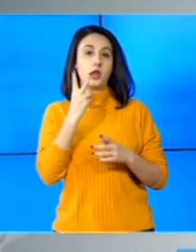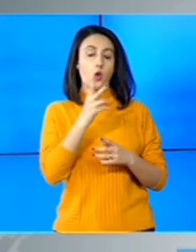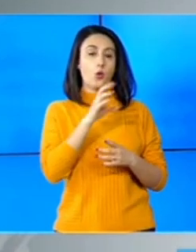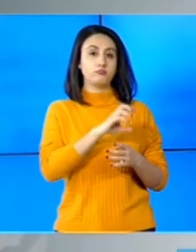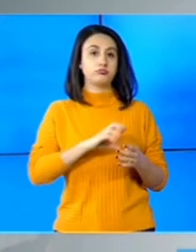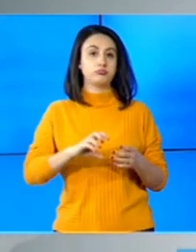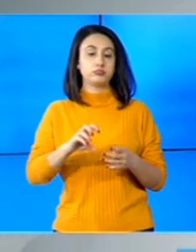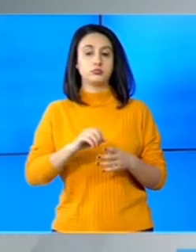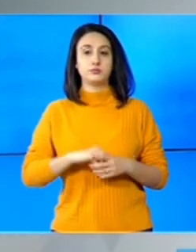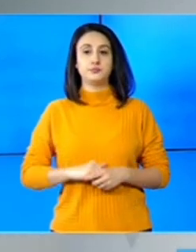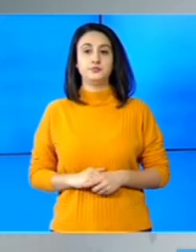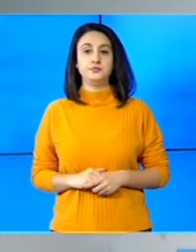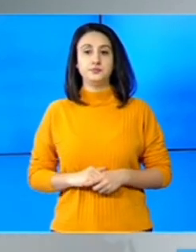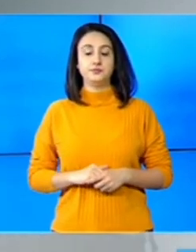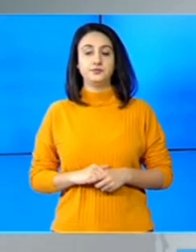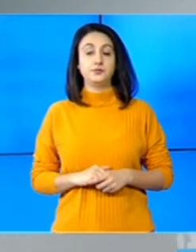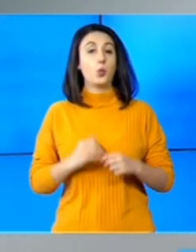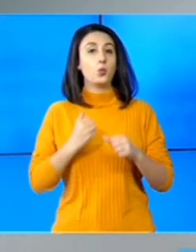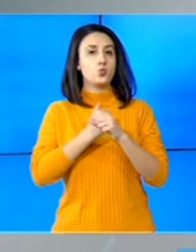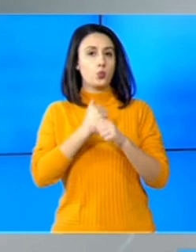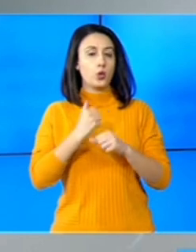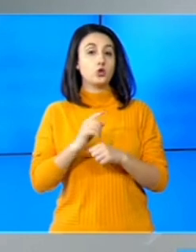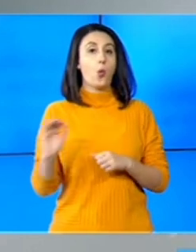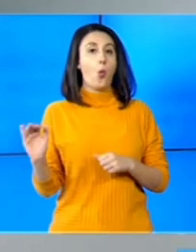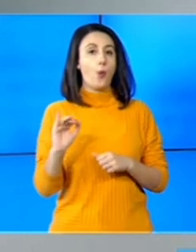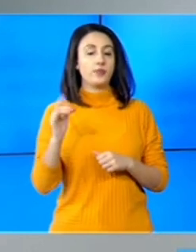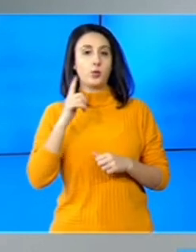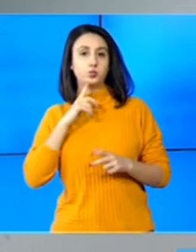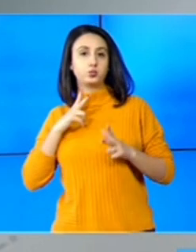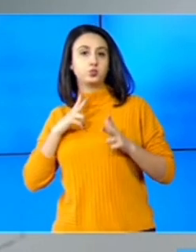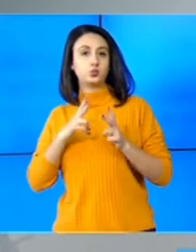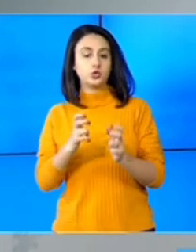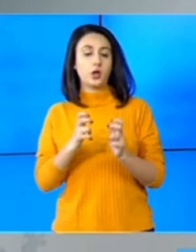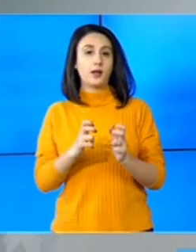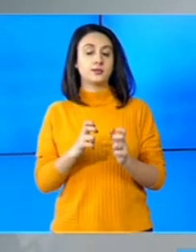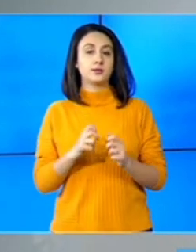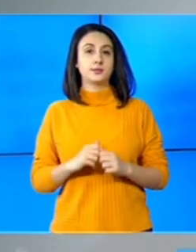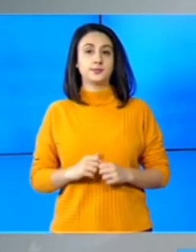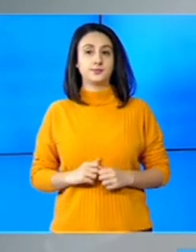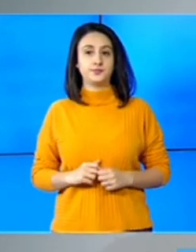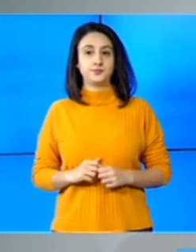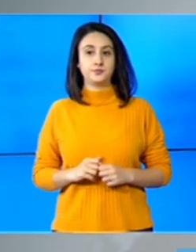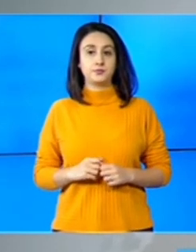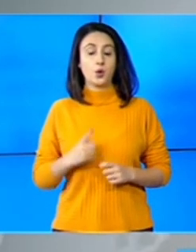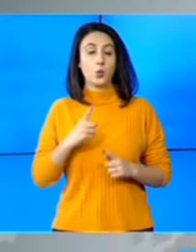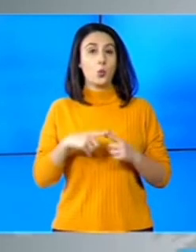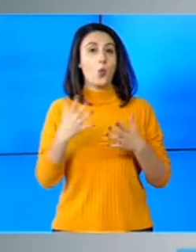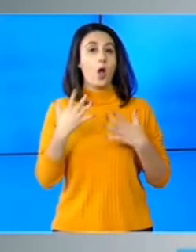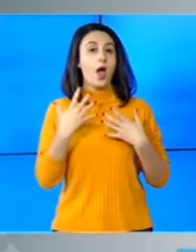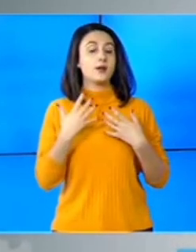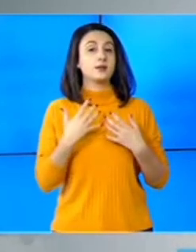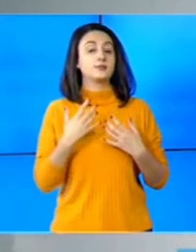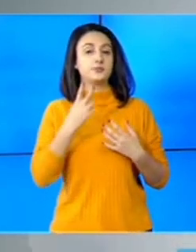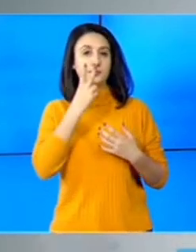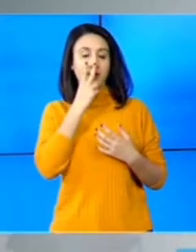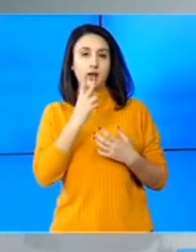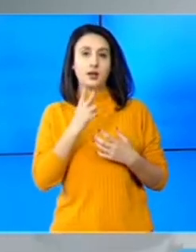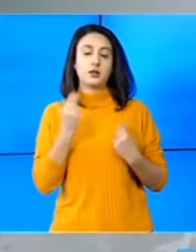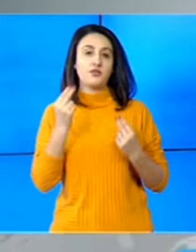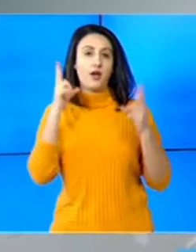localitățile Păneci și Mădăraș din județul Mureș, un minor ar fi fost împușcat cu o armă cu aer comprimat, fiind în stare